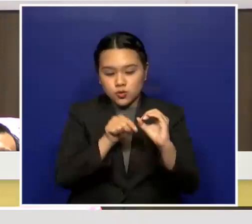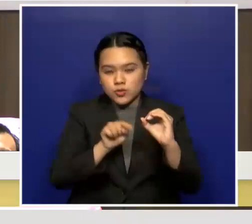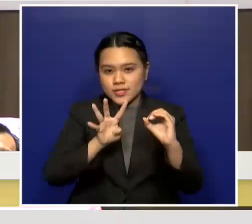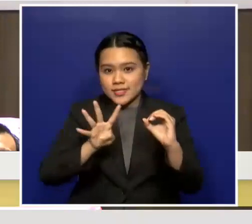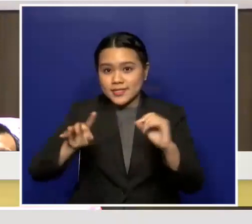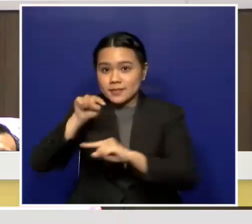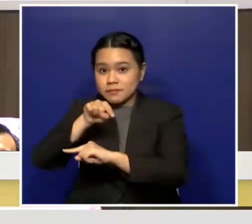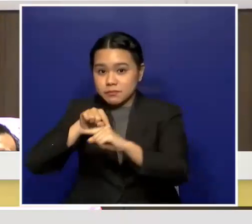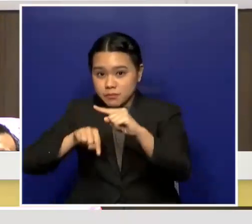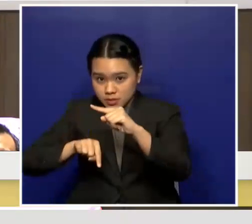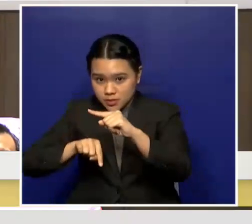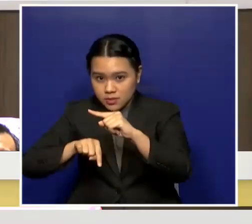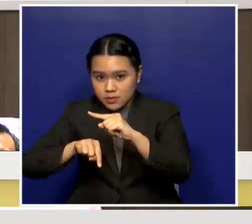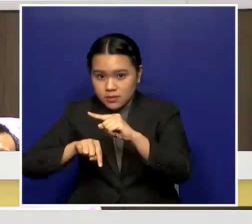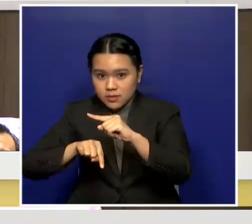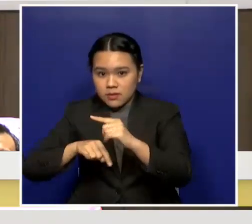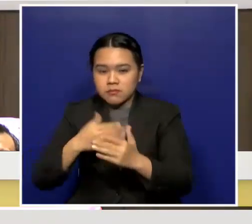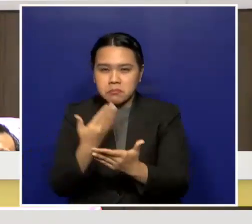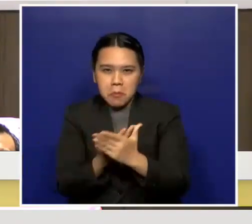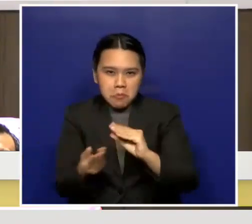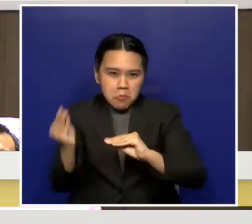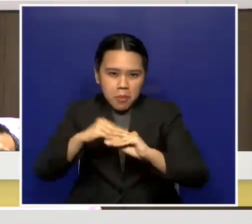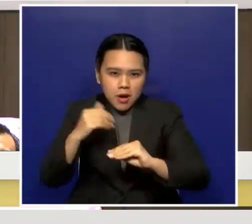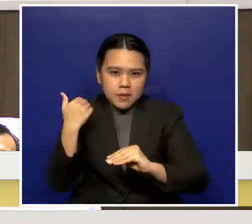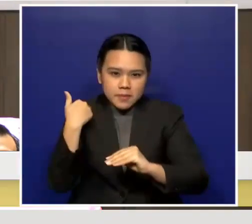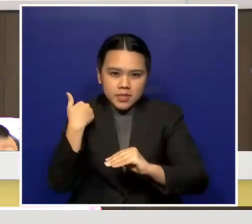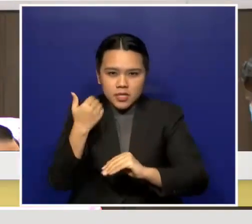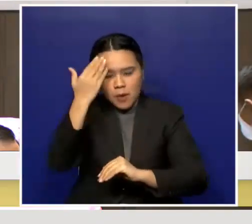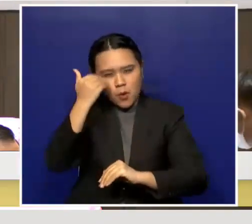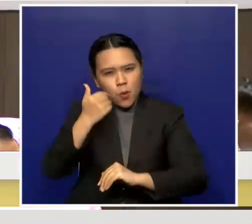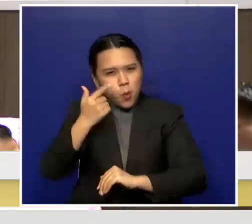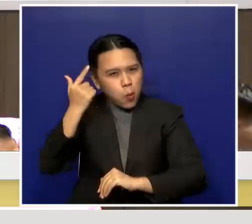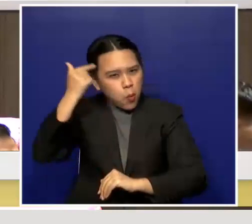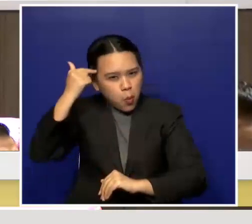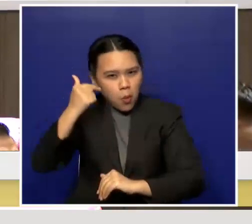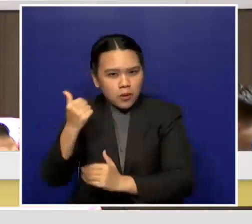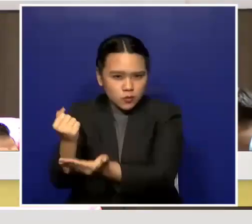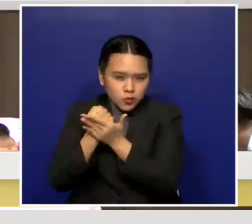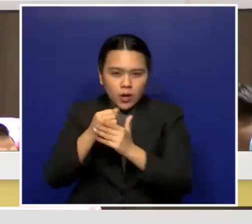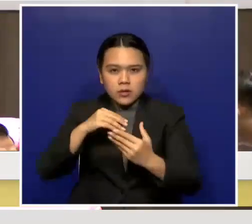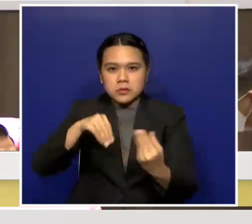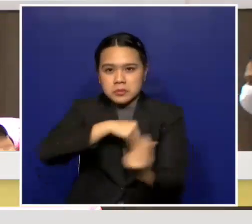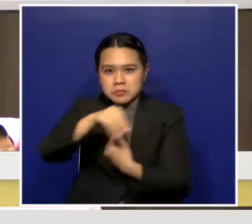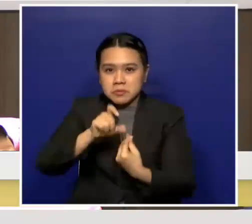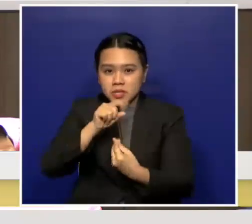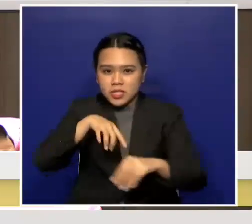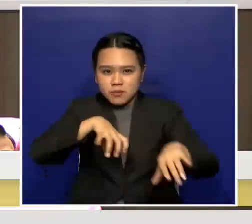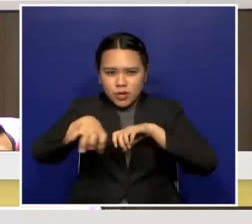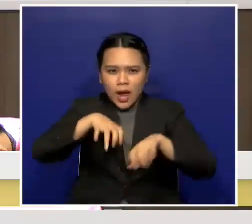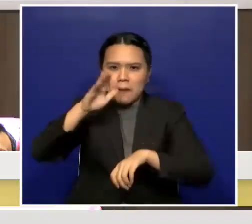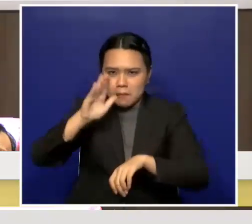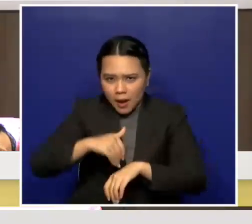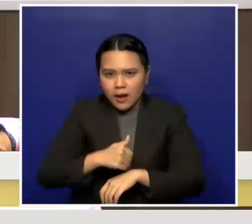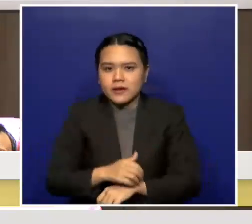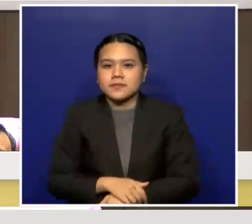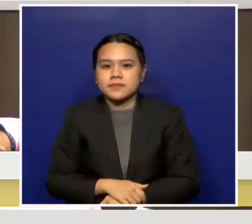างโอ้โหสุดยอดเลยสาธุทำไมเก่งเหลือเกินมาช่วยบริหารเศรษฐกิจให้บ้านเมืองดีหน่อยเถอะหน้าคนแบบนี้แ